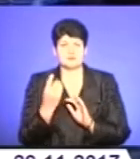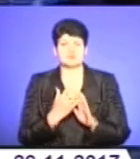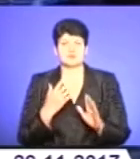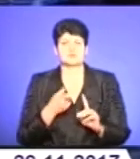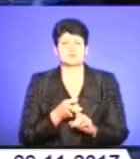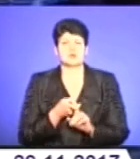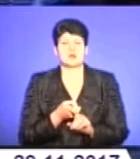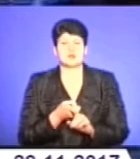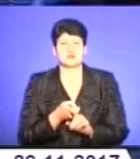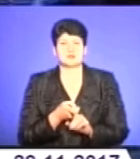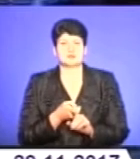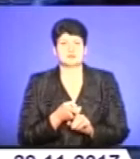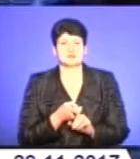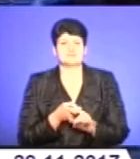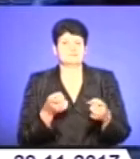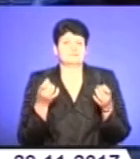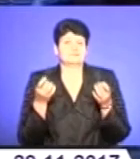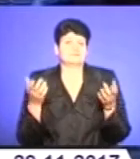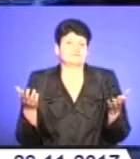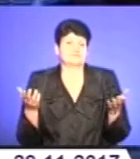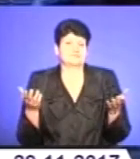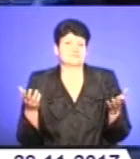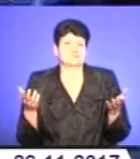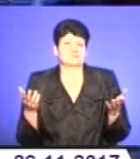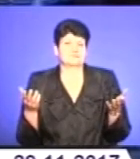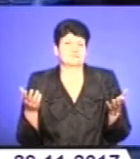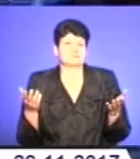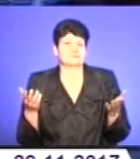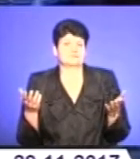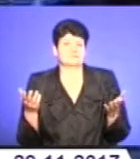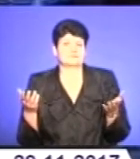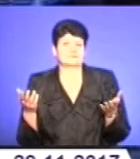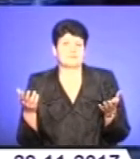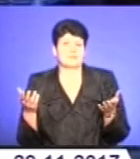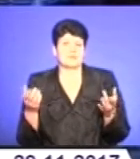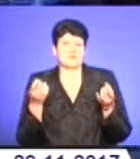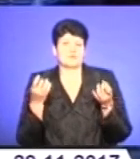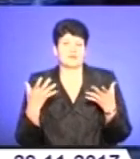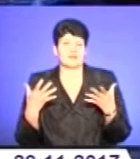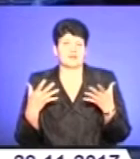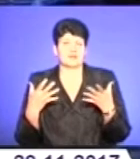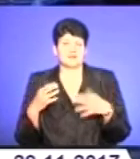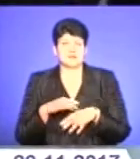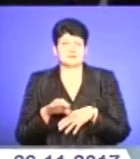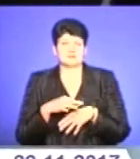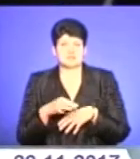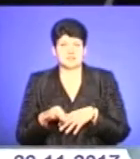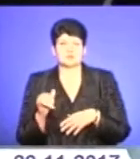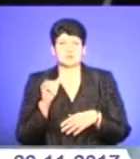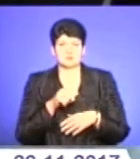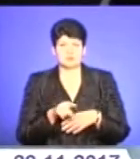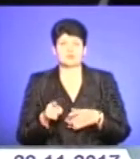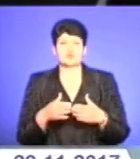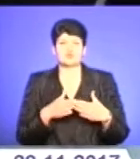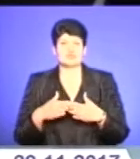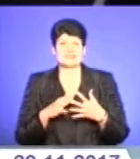полягає в банальній, як на мене, такій в банальній мсті за те, що, верніше, сусідні